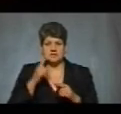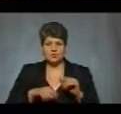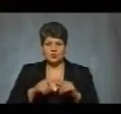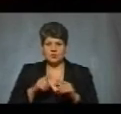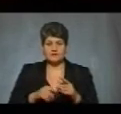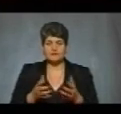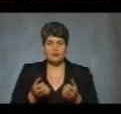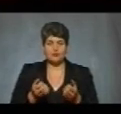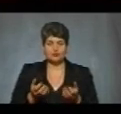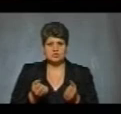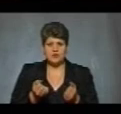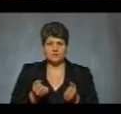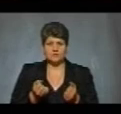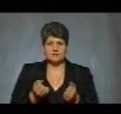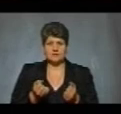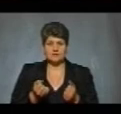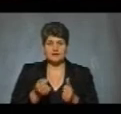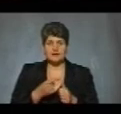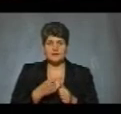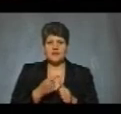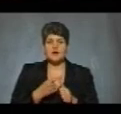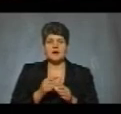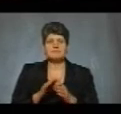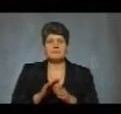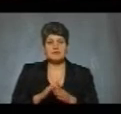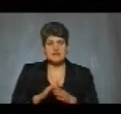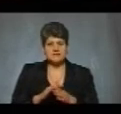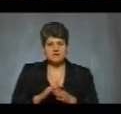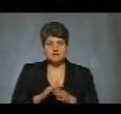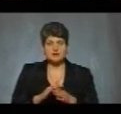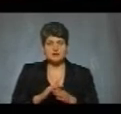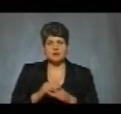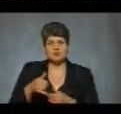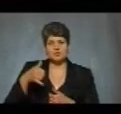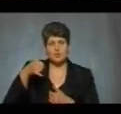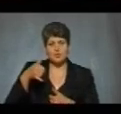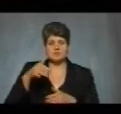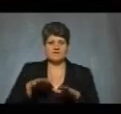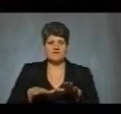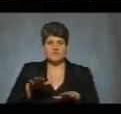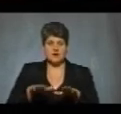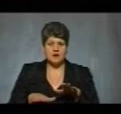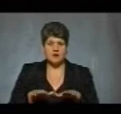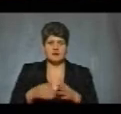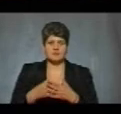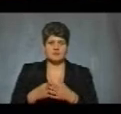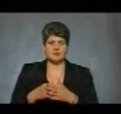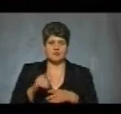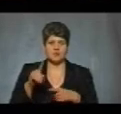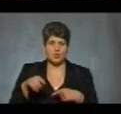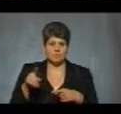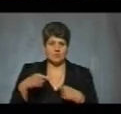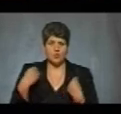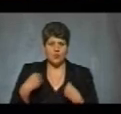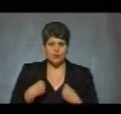нас отримують ім'я і прізвище, і зрост, вагу, або номери одягу,